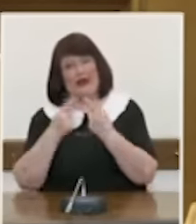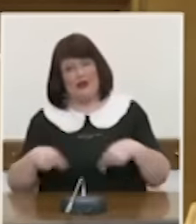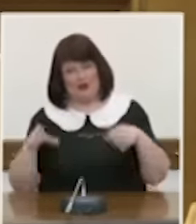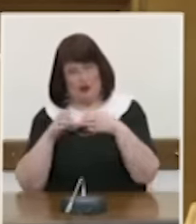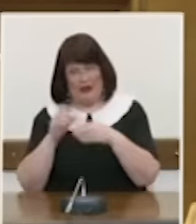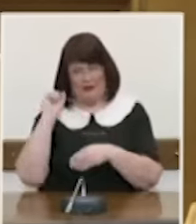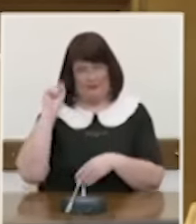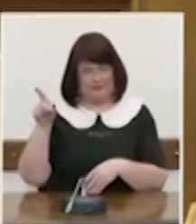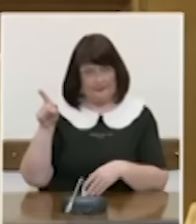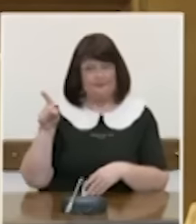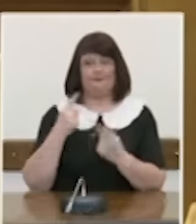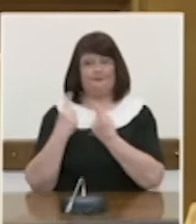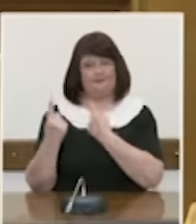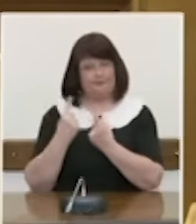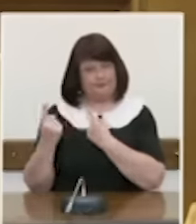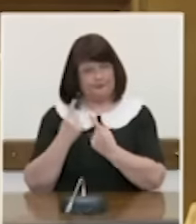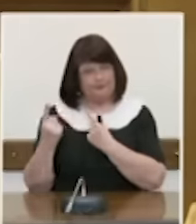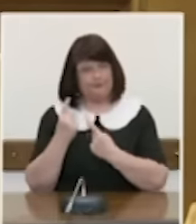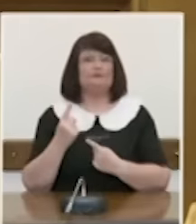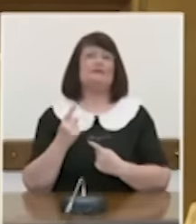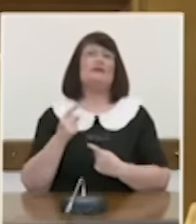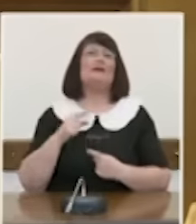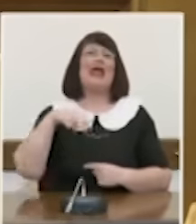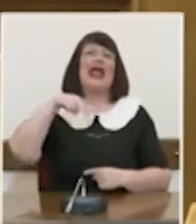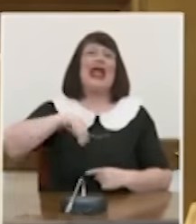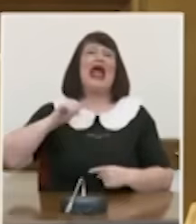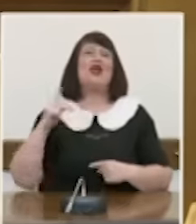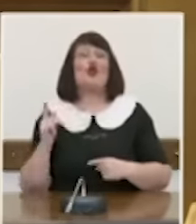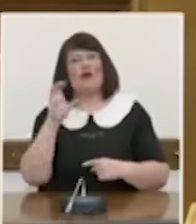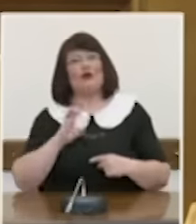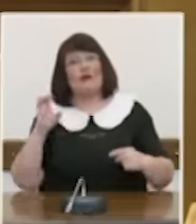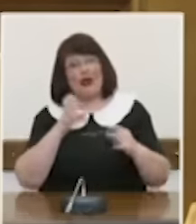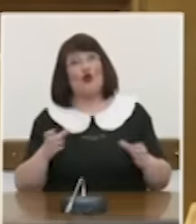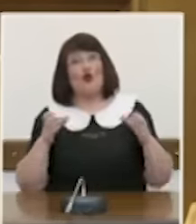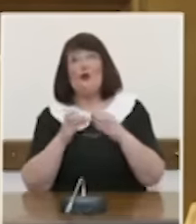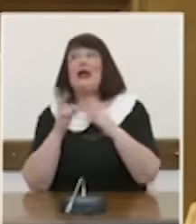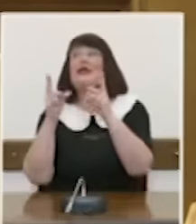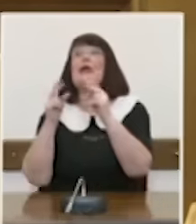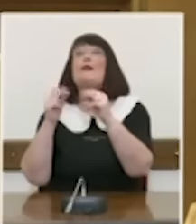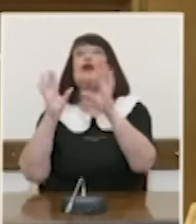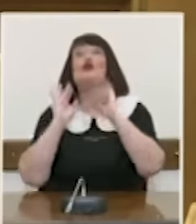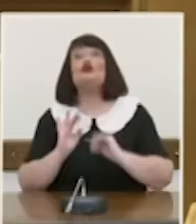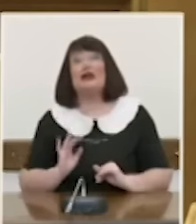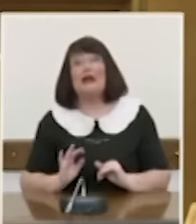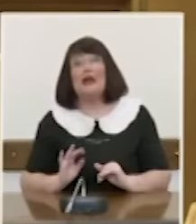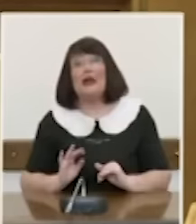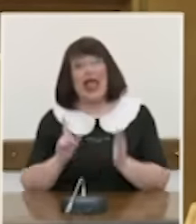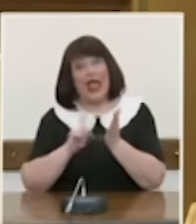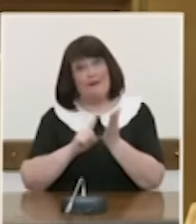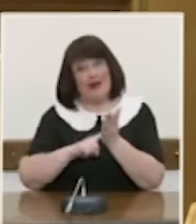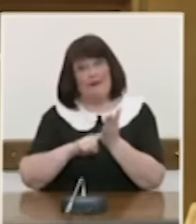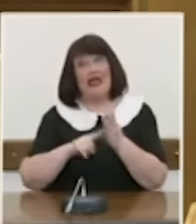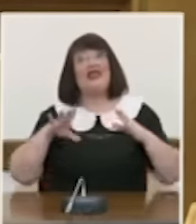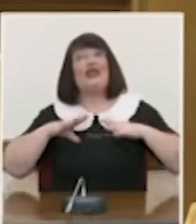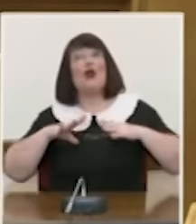στις διαδικασίες του Ευρωπαϊκού Λαϊκού Κόμματος όπου συμμετέχετε, δεν τα λέτε. Το καλοκαίρι που κάνατε μαζί διακοπές στα